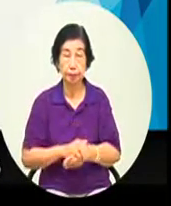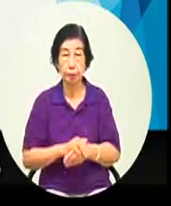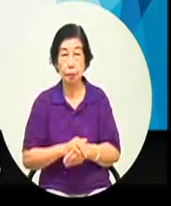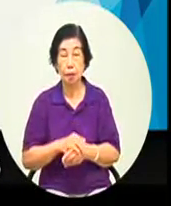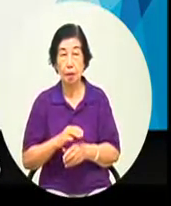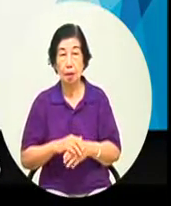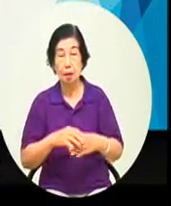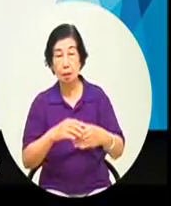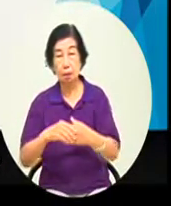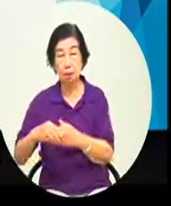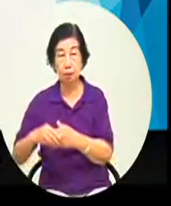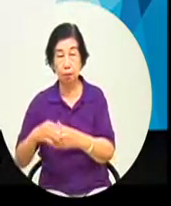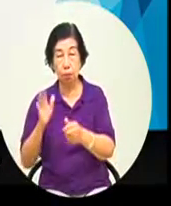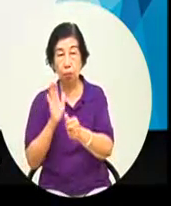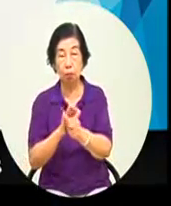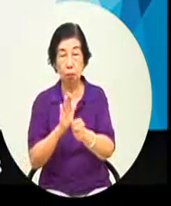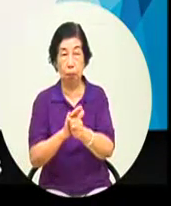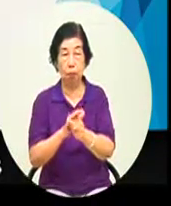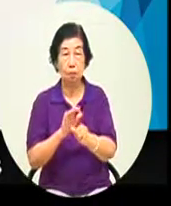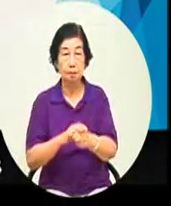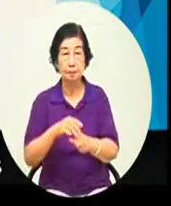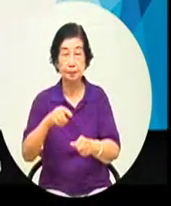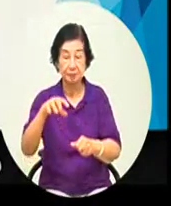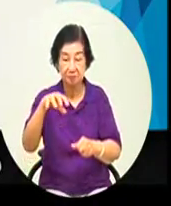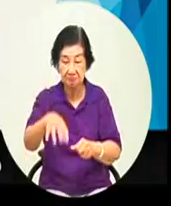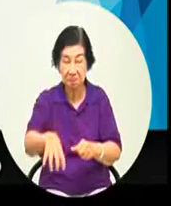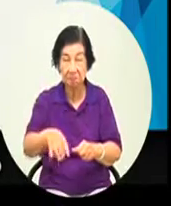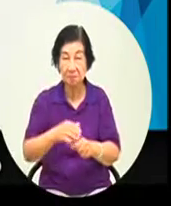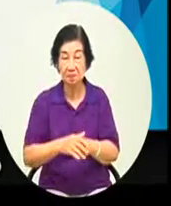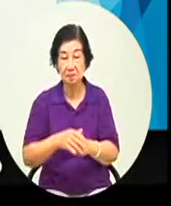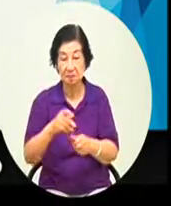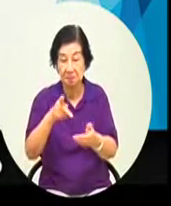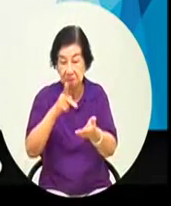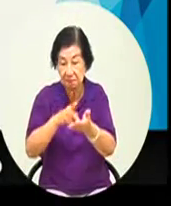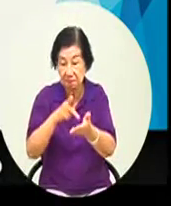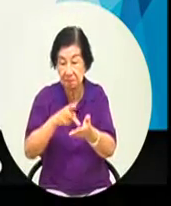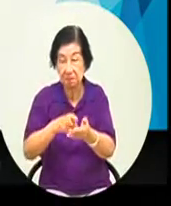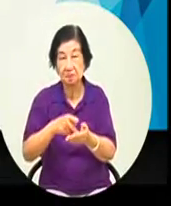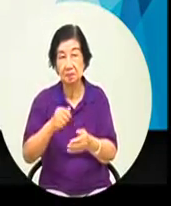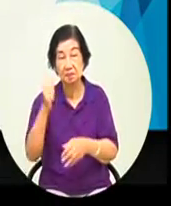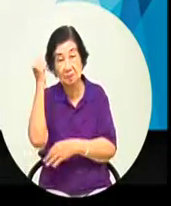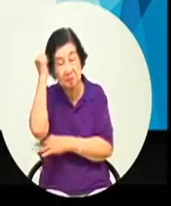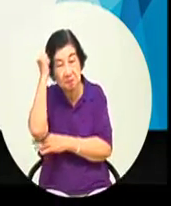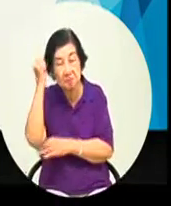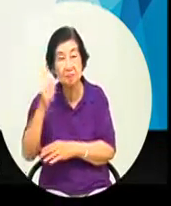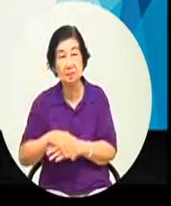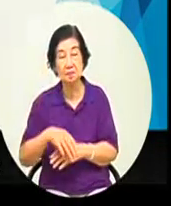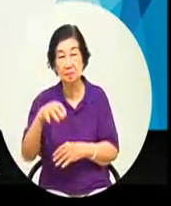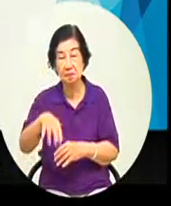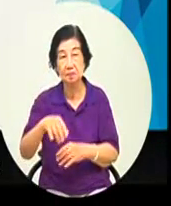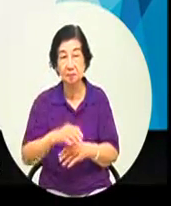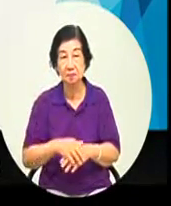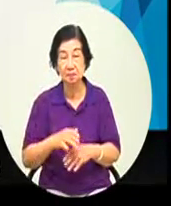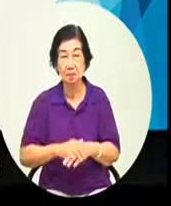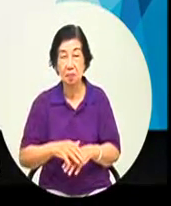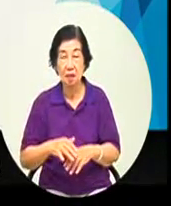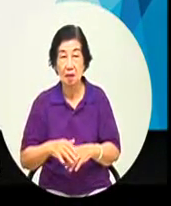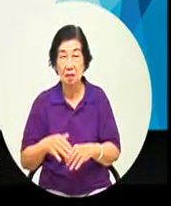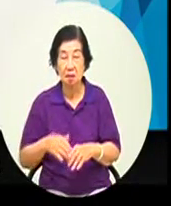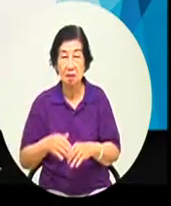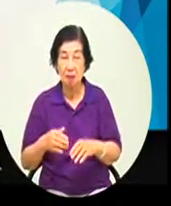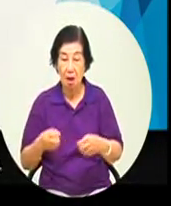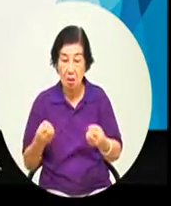里面去。那可能因为那种环境的确也很容易引人犯罪，好，不应该发生的事情终于还是发